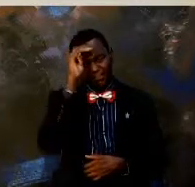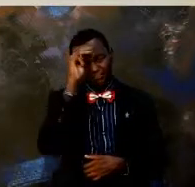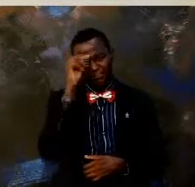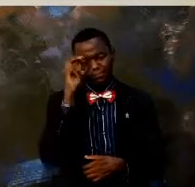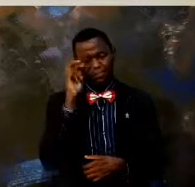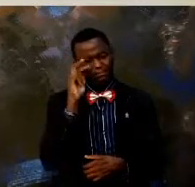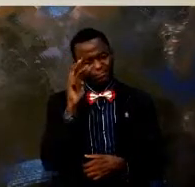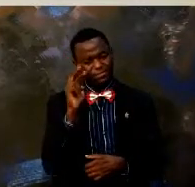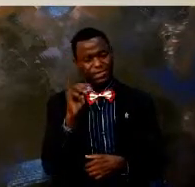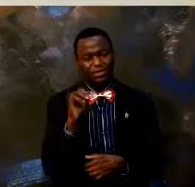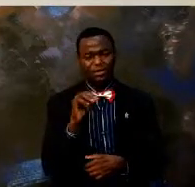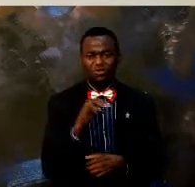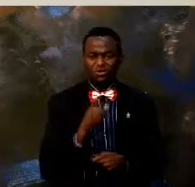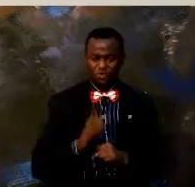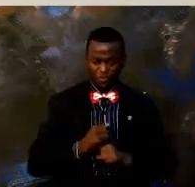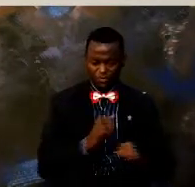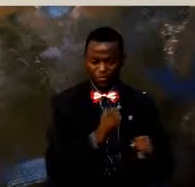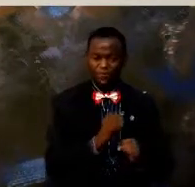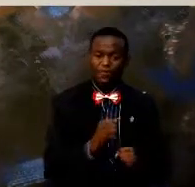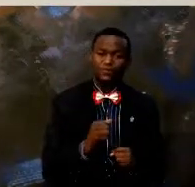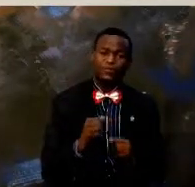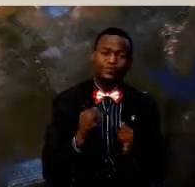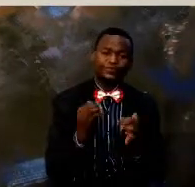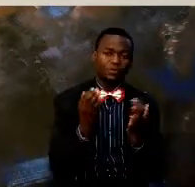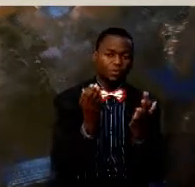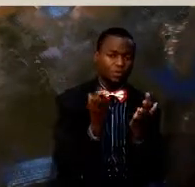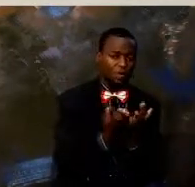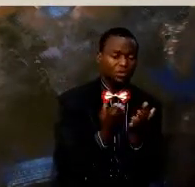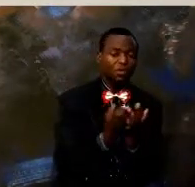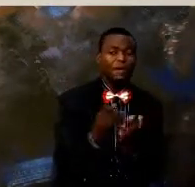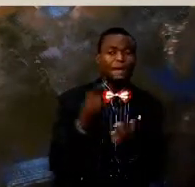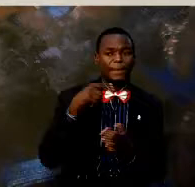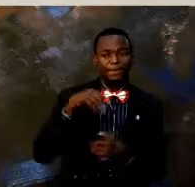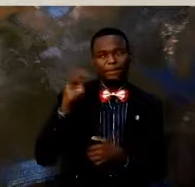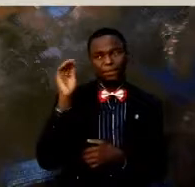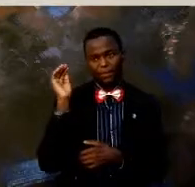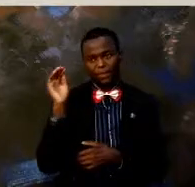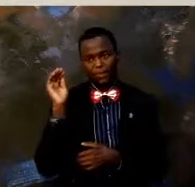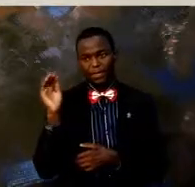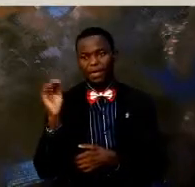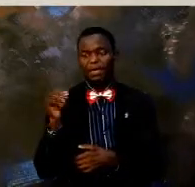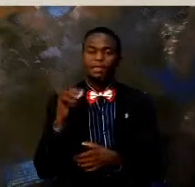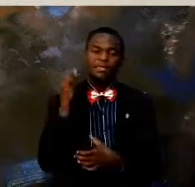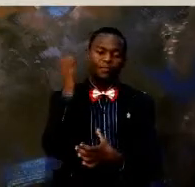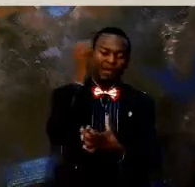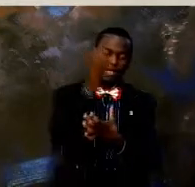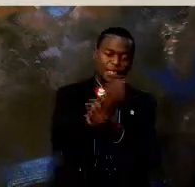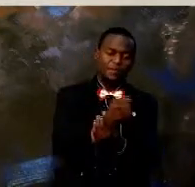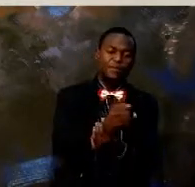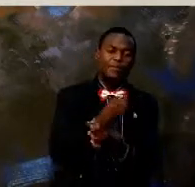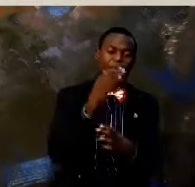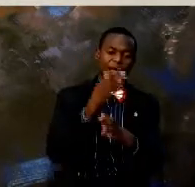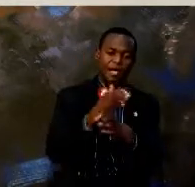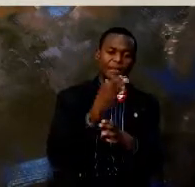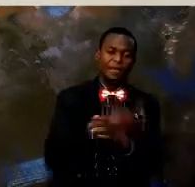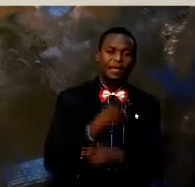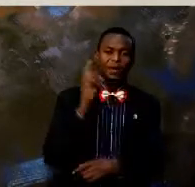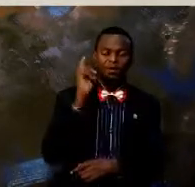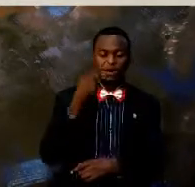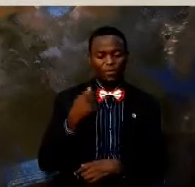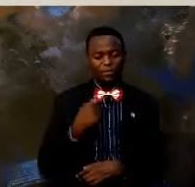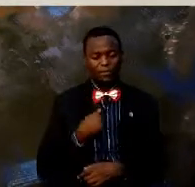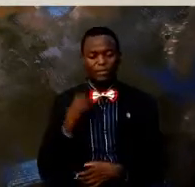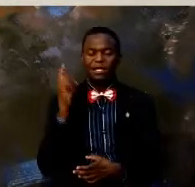Yusufu? Sikilizeni wanatheolojia wa Palestina walipokuwa wanaambiwa, Ibrahimu kabla hajakuwako na